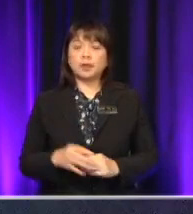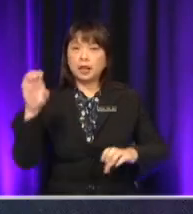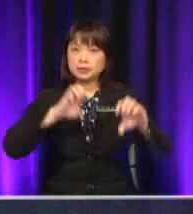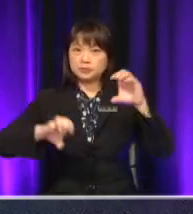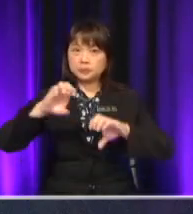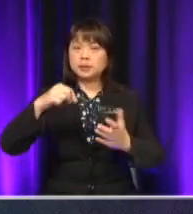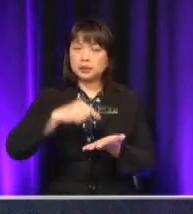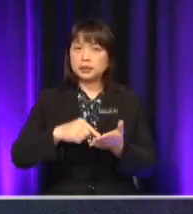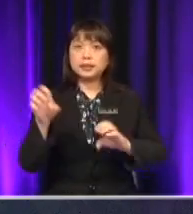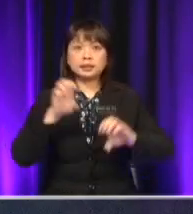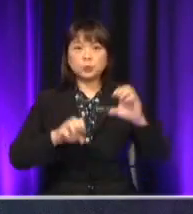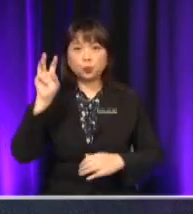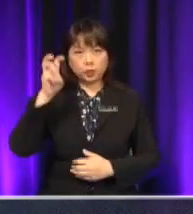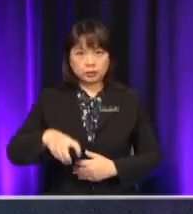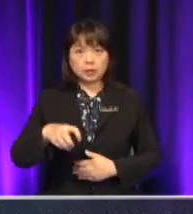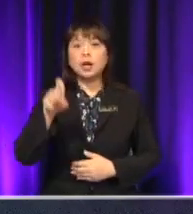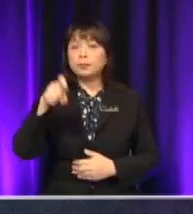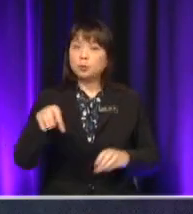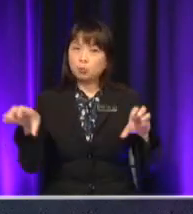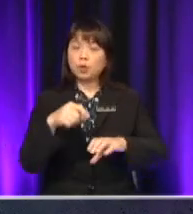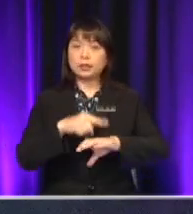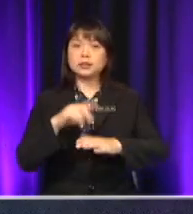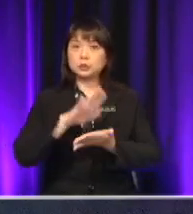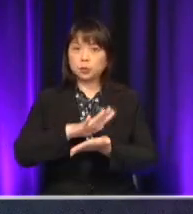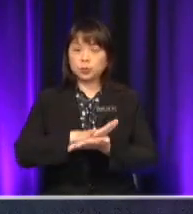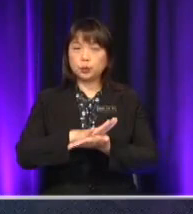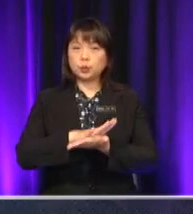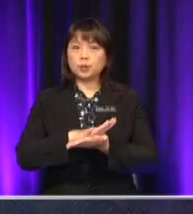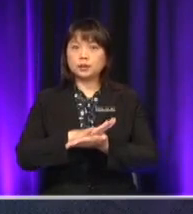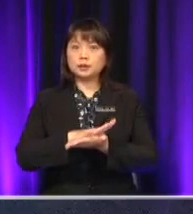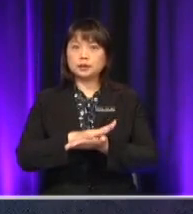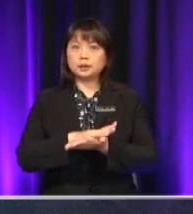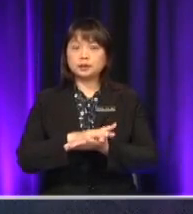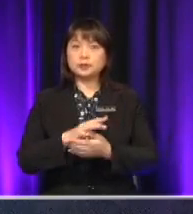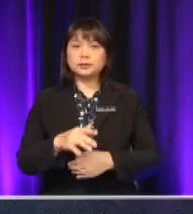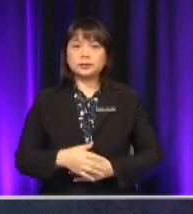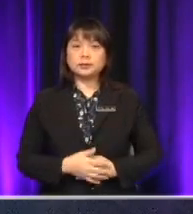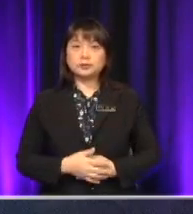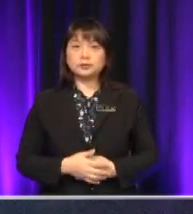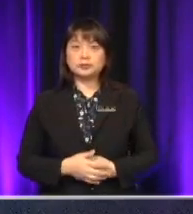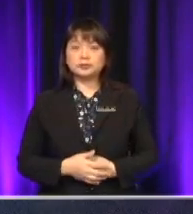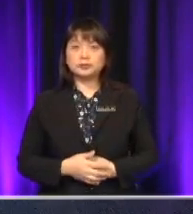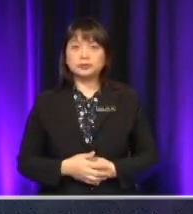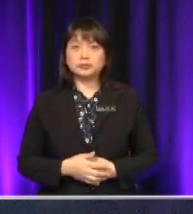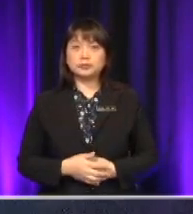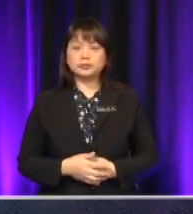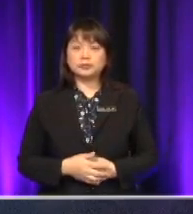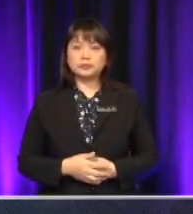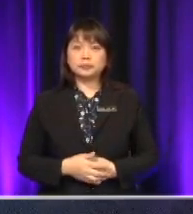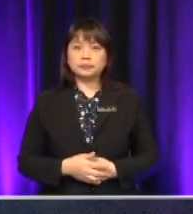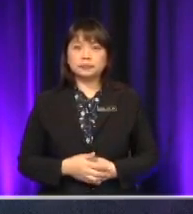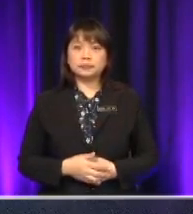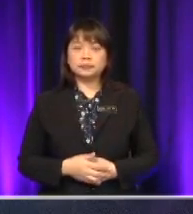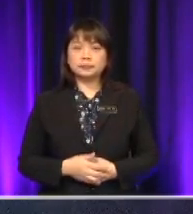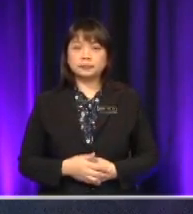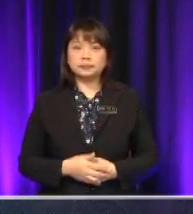buat dekat sekolah. Kena buat dekat sekolah. Yang bagusnya dah ada jawapan. Ada jawapan? Murid-murid salin je nanti. Baik, kita boleh faham ni, cikgu. Kan? Okey, yang